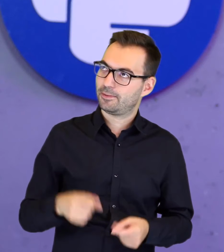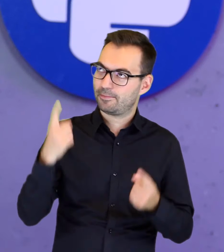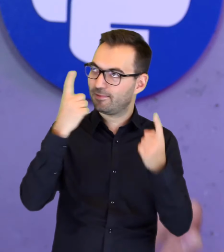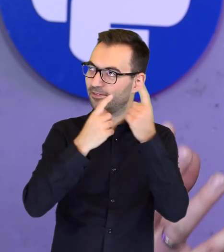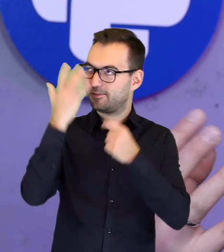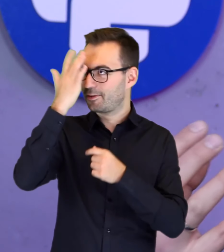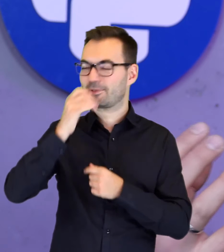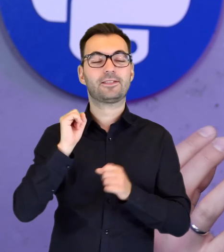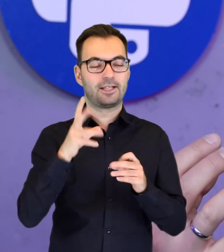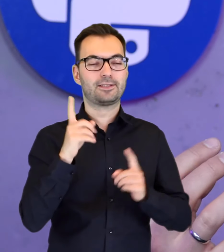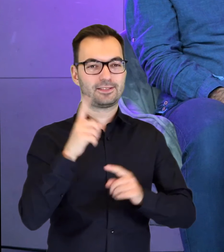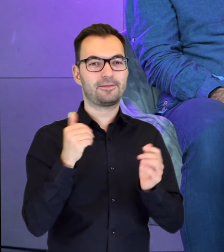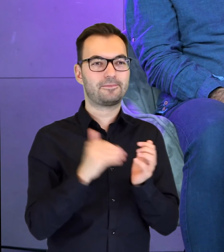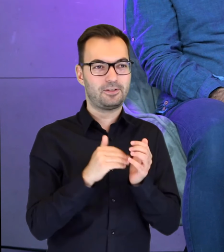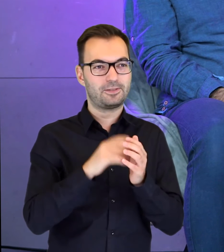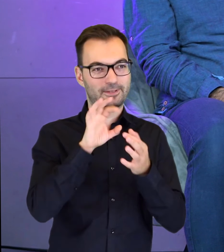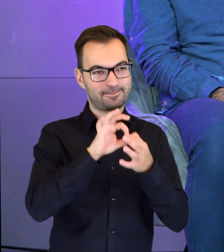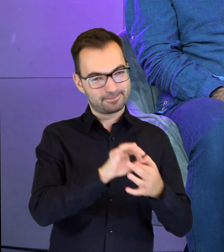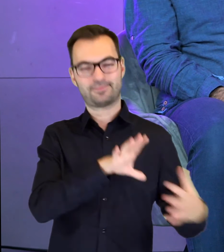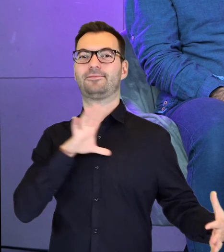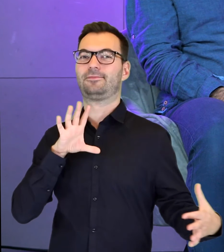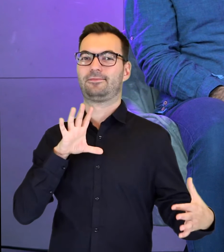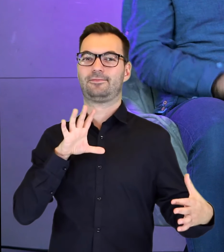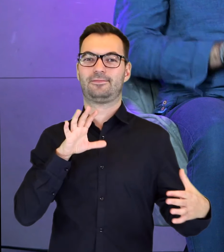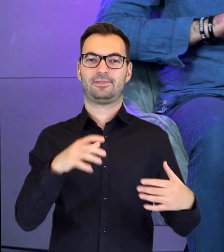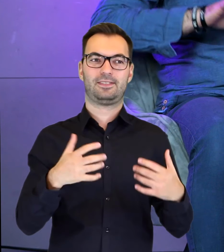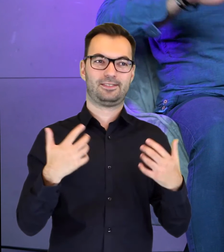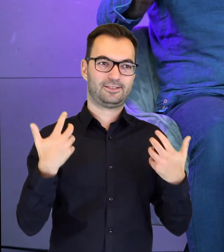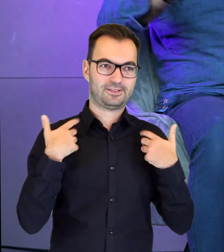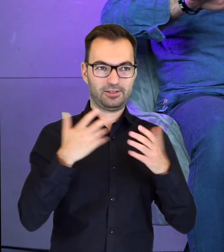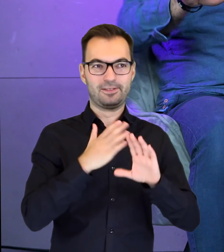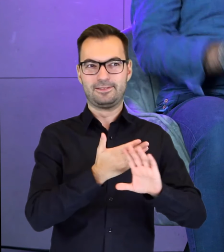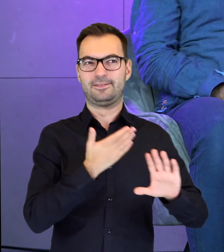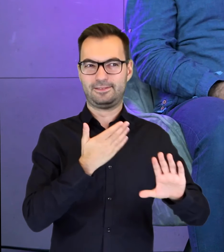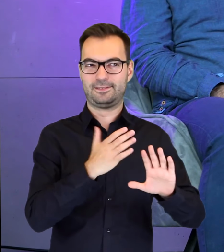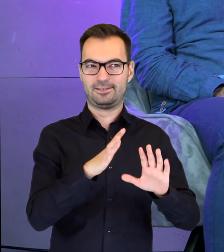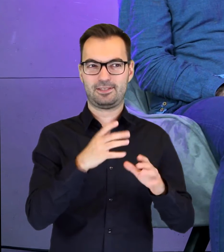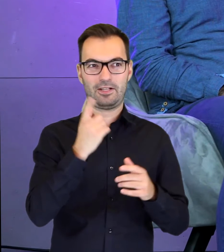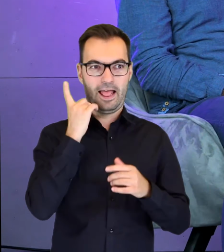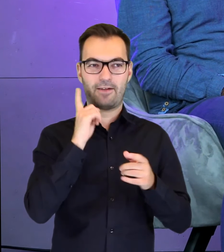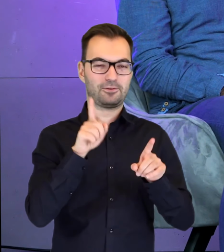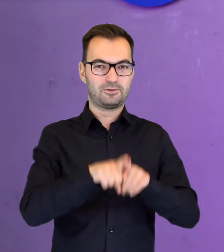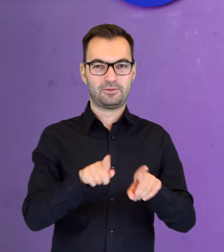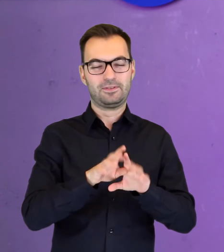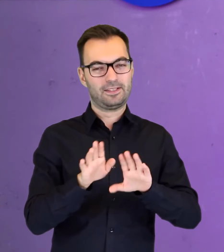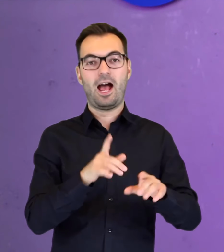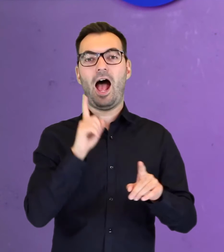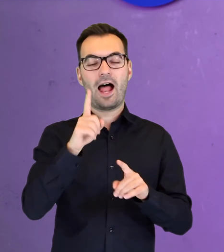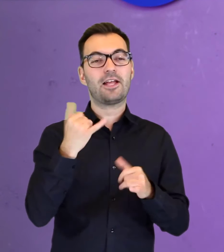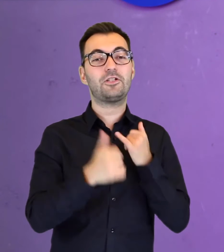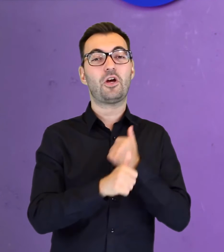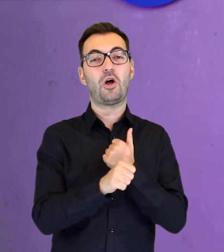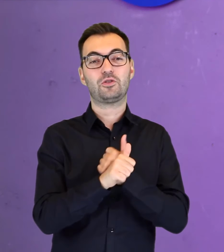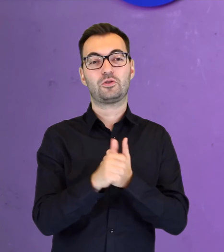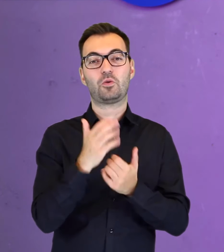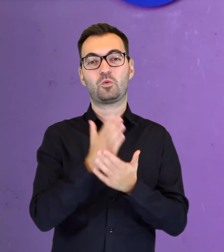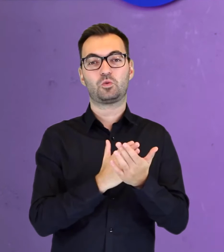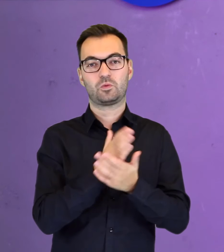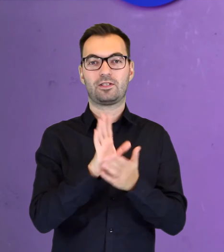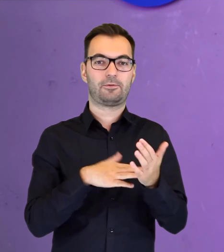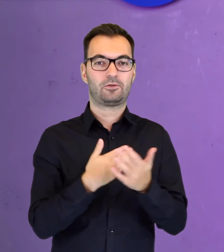telefonu to czuje taką wewnętrzną ulgę tak No czasami by się przydało takie oderwanie od rzeczywistości ale patrząc